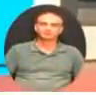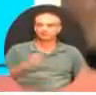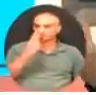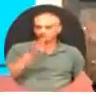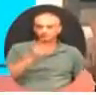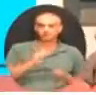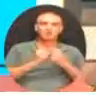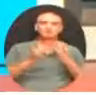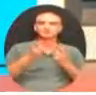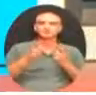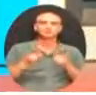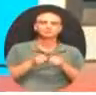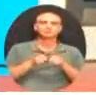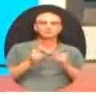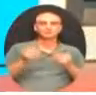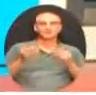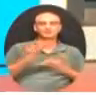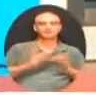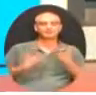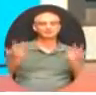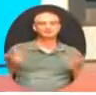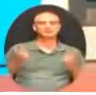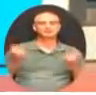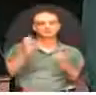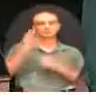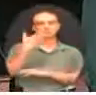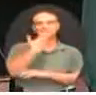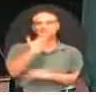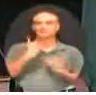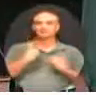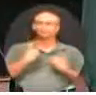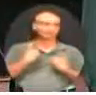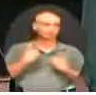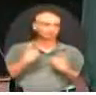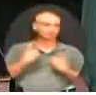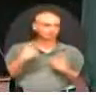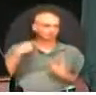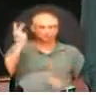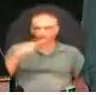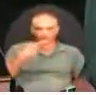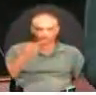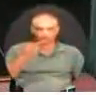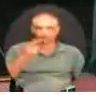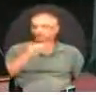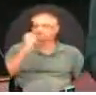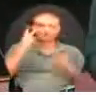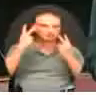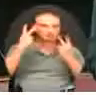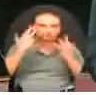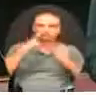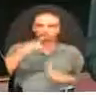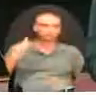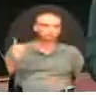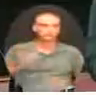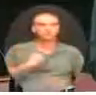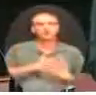שהביקור הזה או המשחק הזה הוא בעצם גם מקדם את יחסי הציבור של מדינת ישראל. כן, אבל אני הבנתי שגולת הכותרת, הרגע שבו